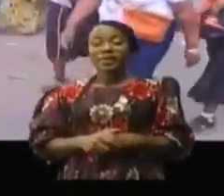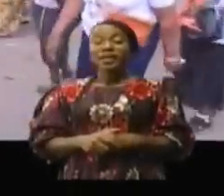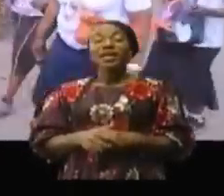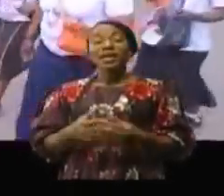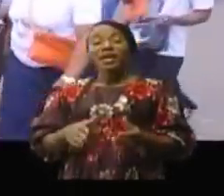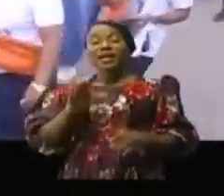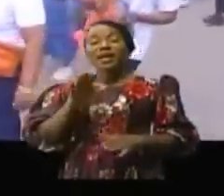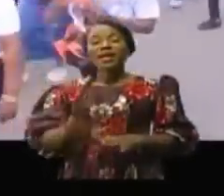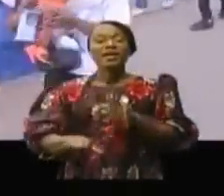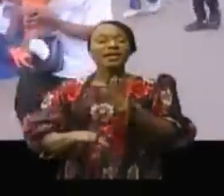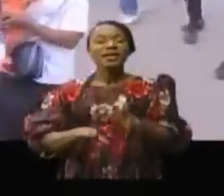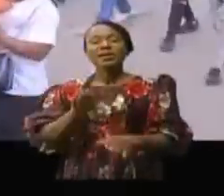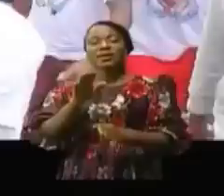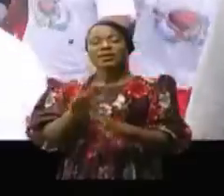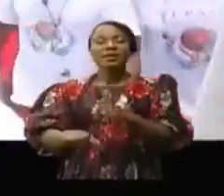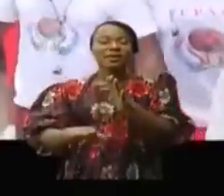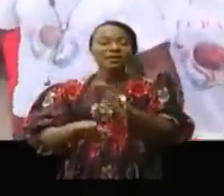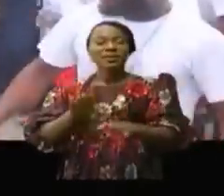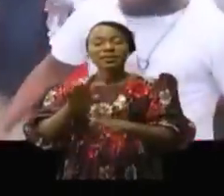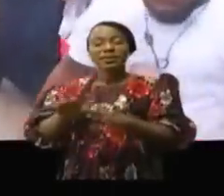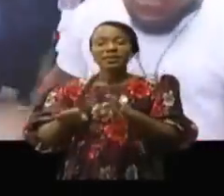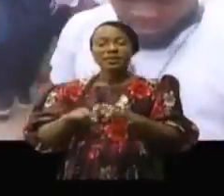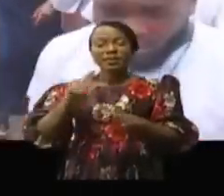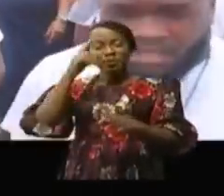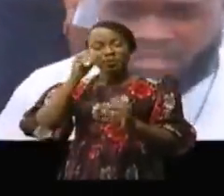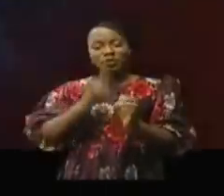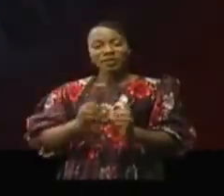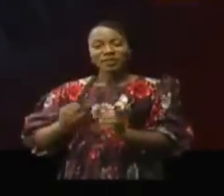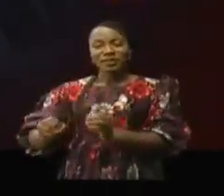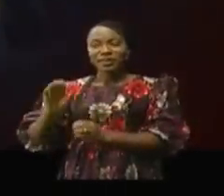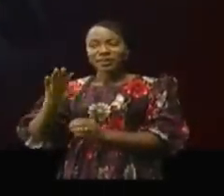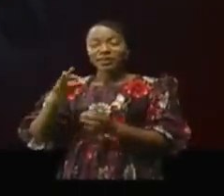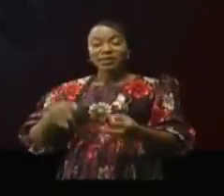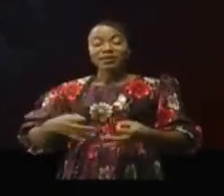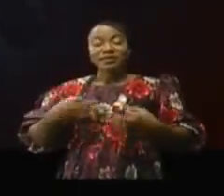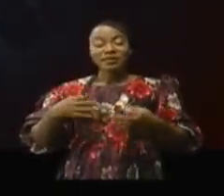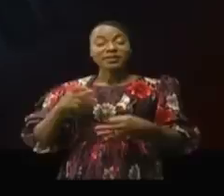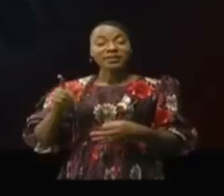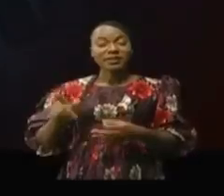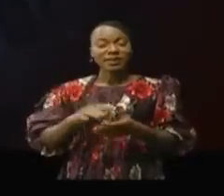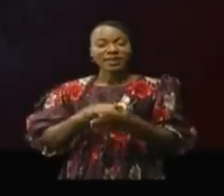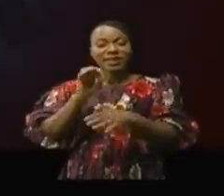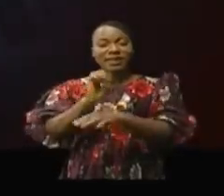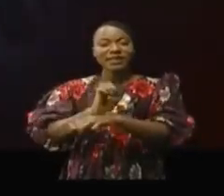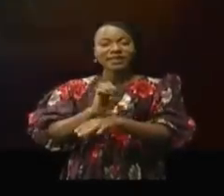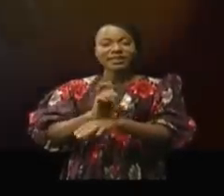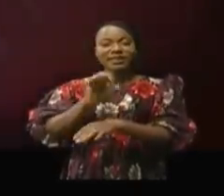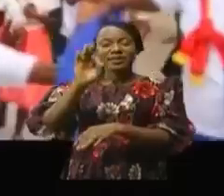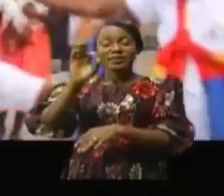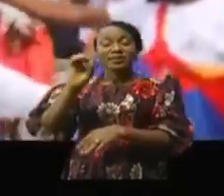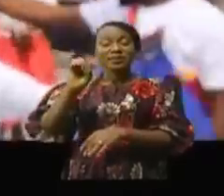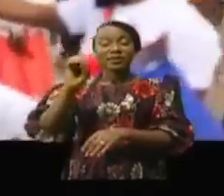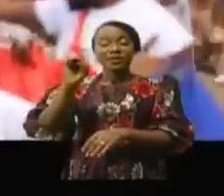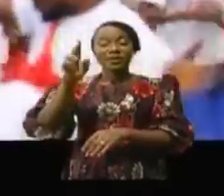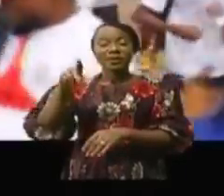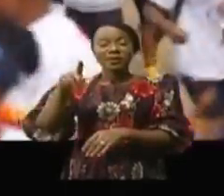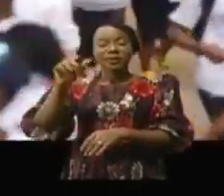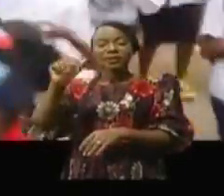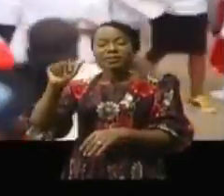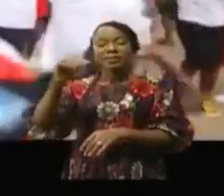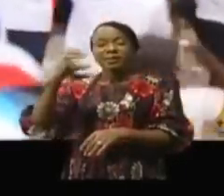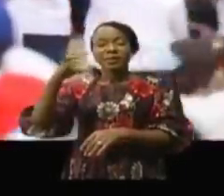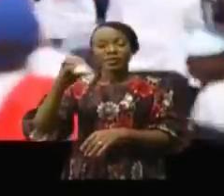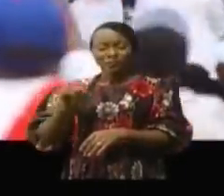marche à pied pour lancer officiellement le festivité du 55e anniversaire de l'église Fraternité évangélique de Pentecôte en Afrique au